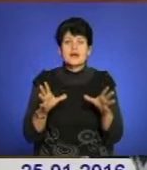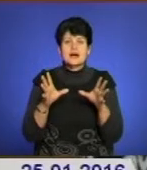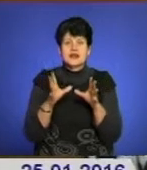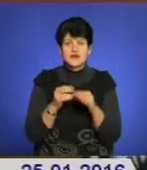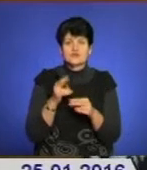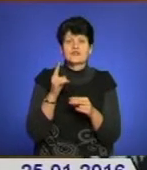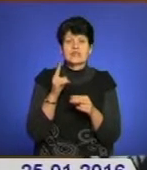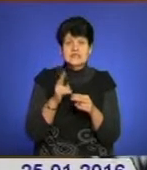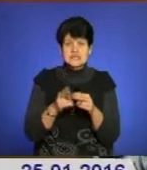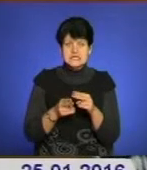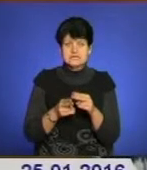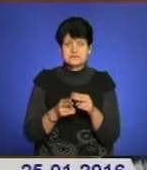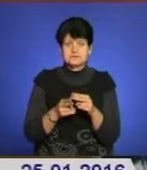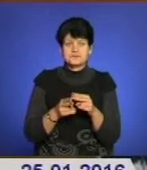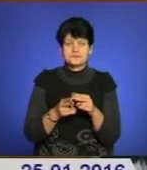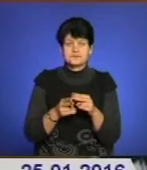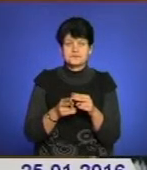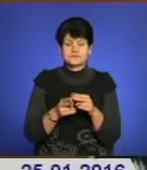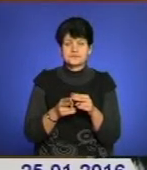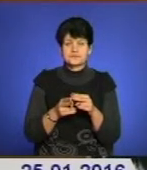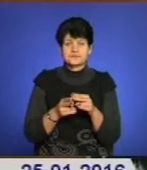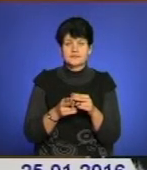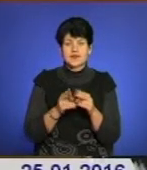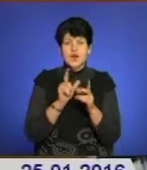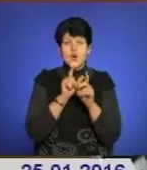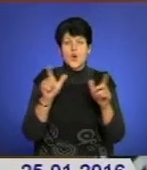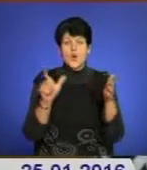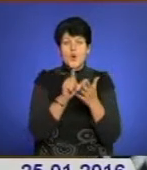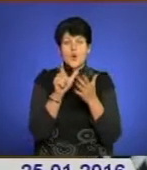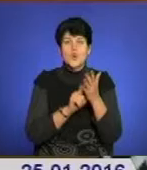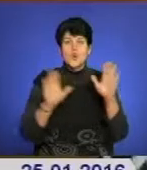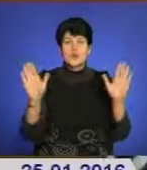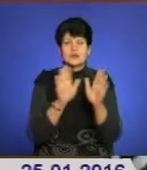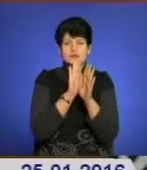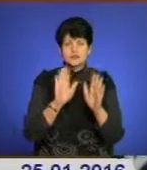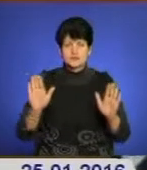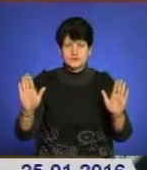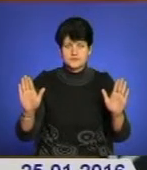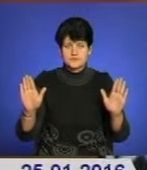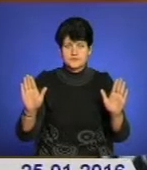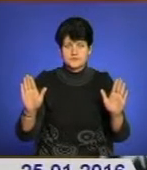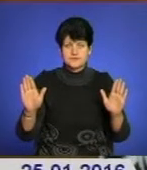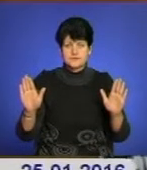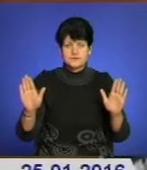ми, ну, колядуємо, співаємо,